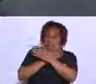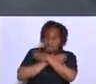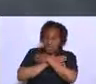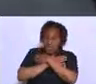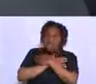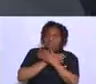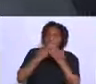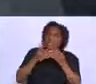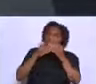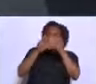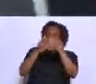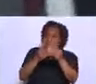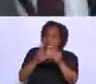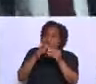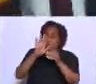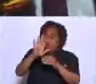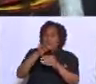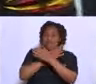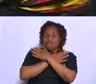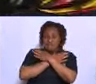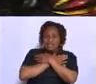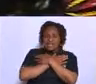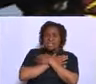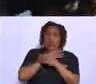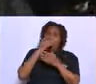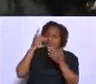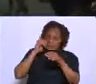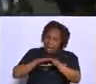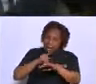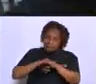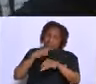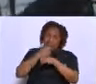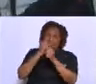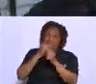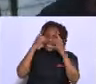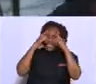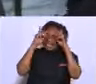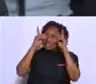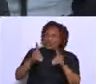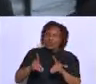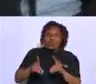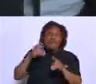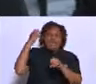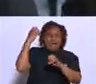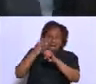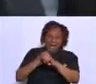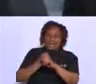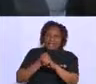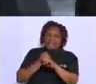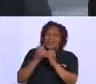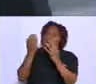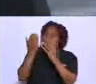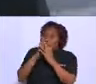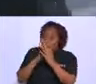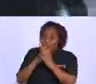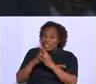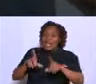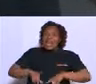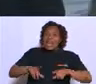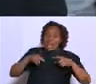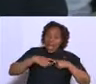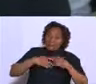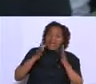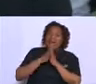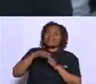Ni wakati wa kufanya maamuzi magumu katika maisha. Kati ya uzima na mauti, kati ya